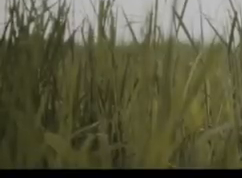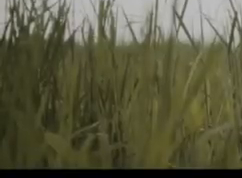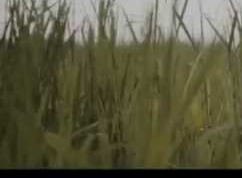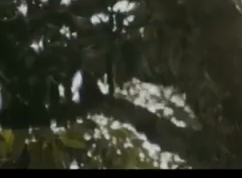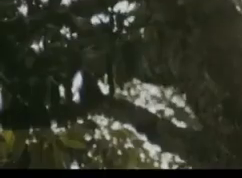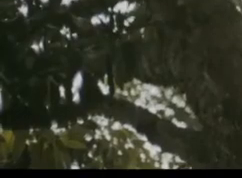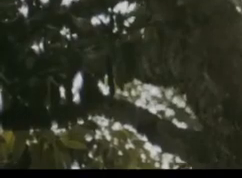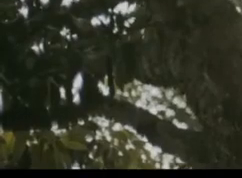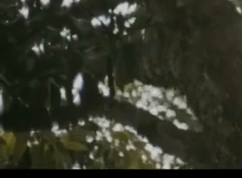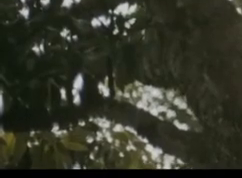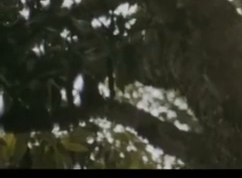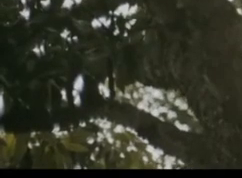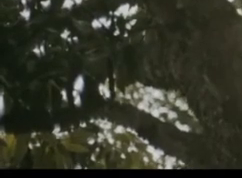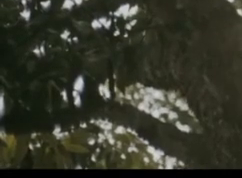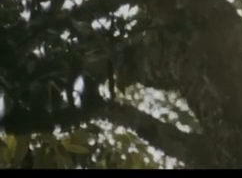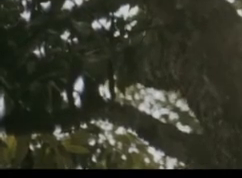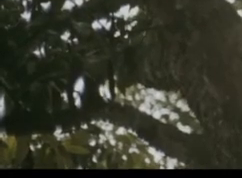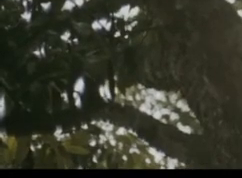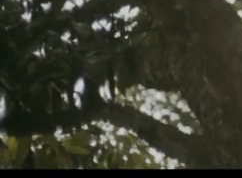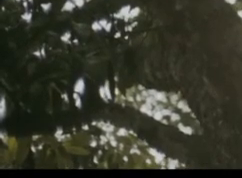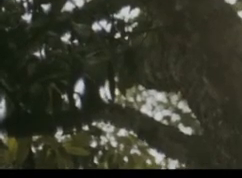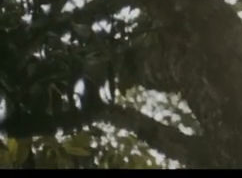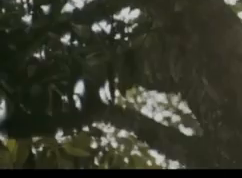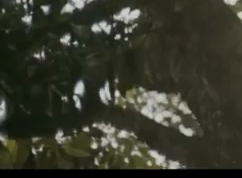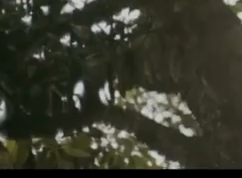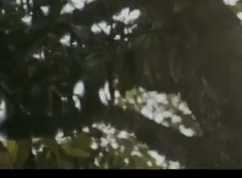May mga araw na hindi natin ginusto.